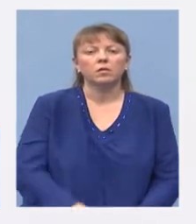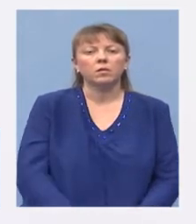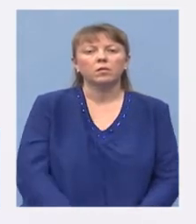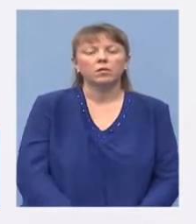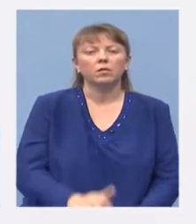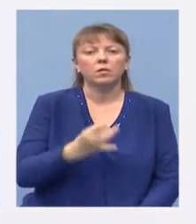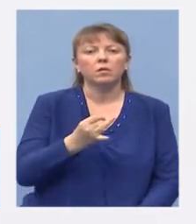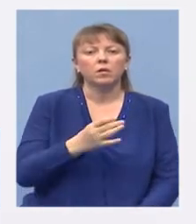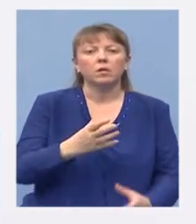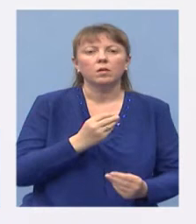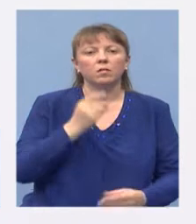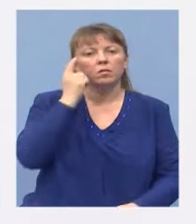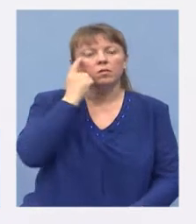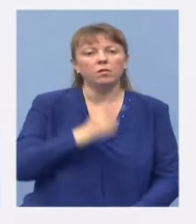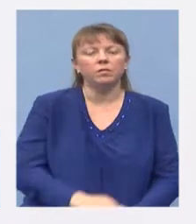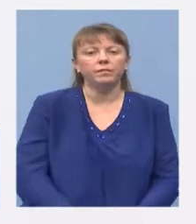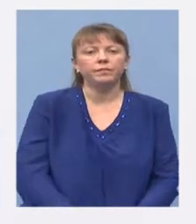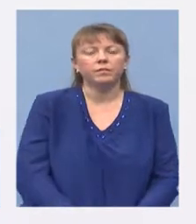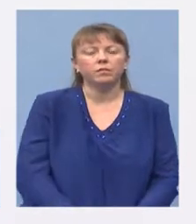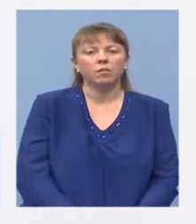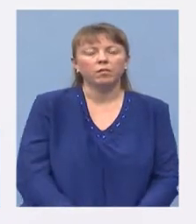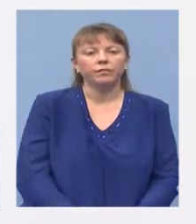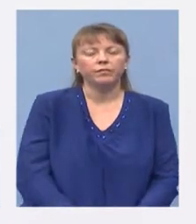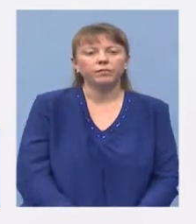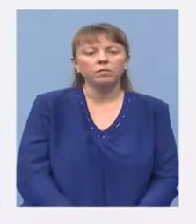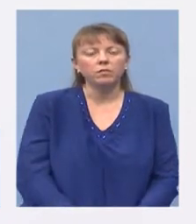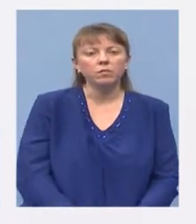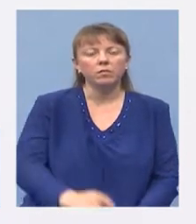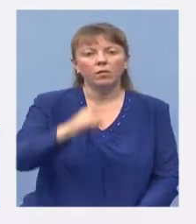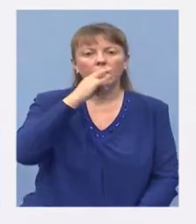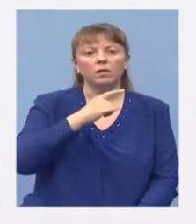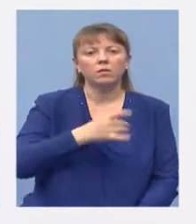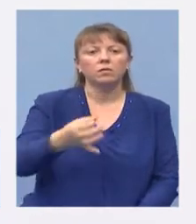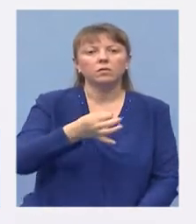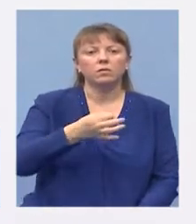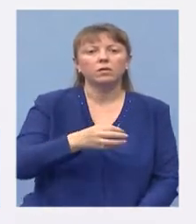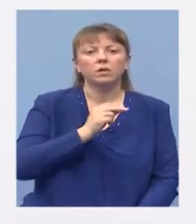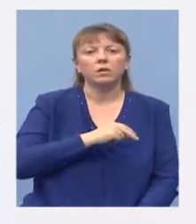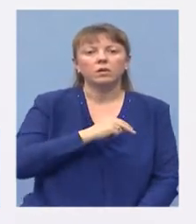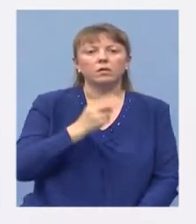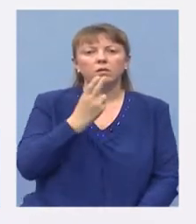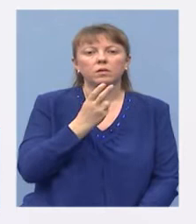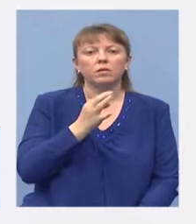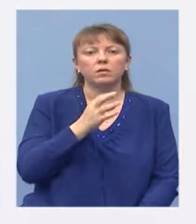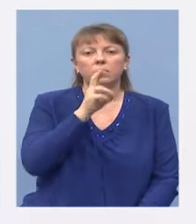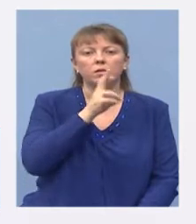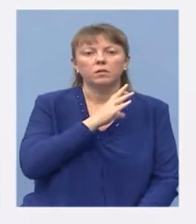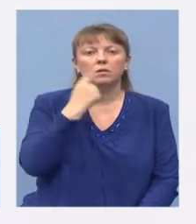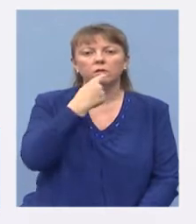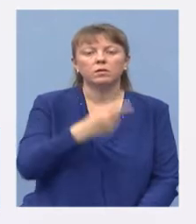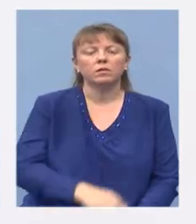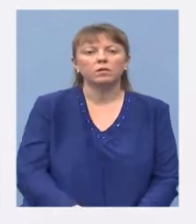эти кейсы совместно решаем. И, в принципе, могу сказать, что на территории Западно-Казахстанской области работа ЦОНа с государственными